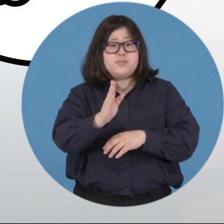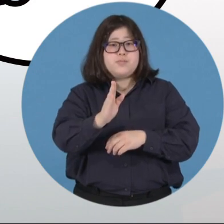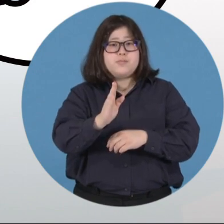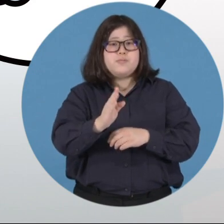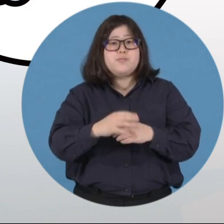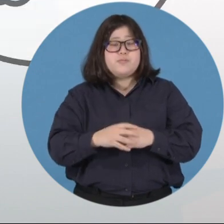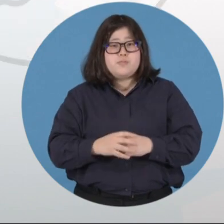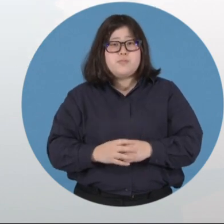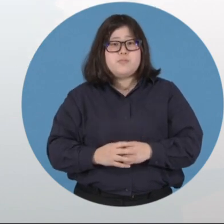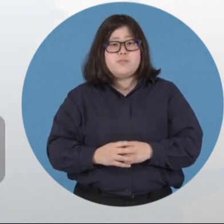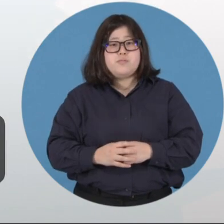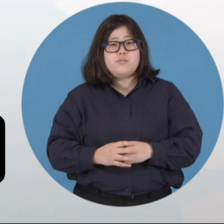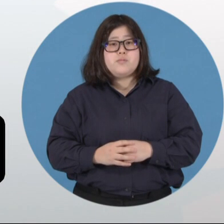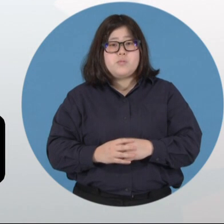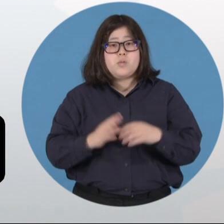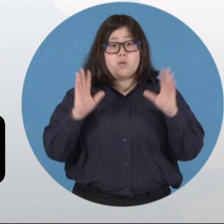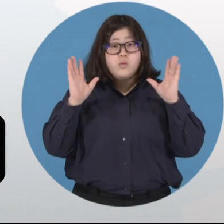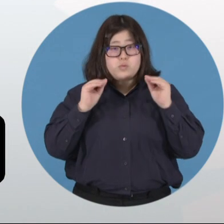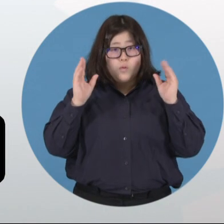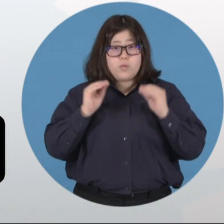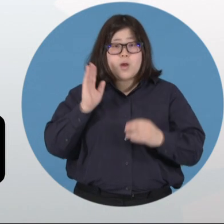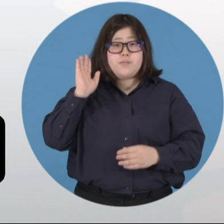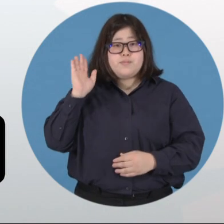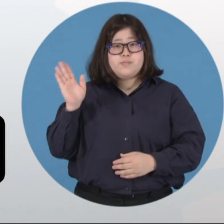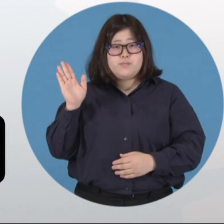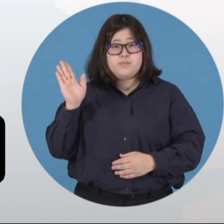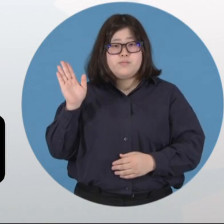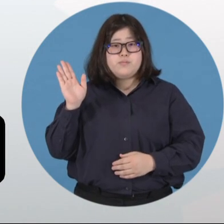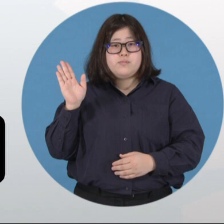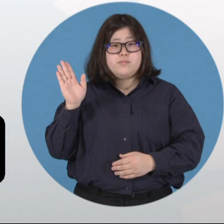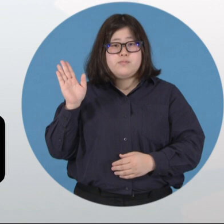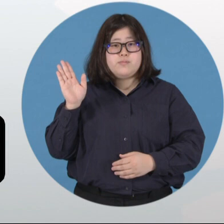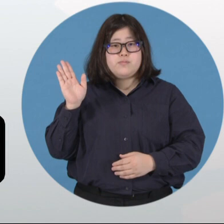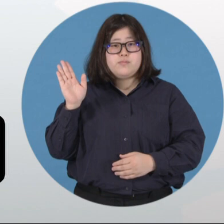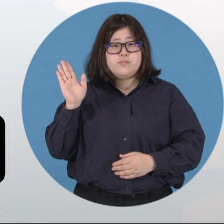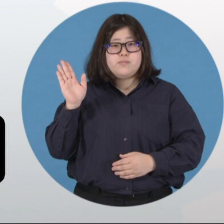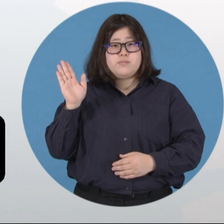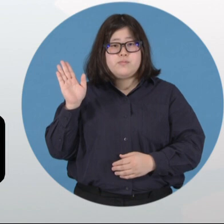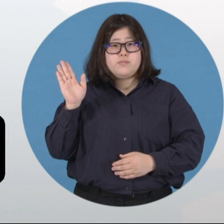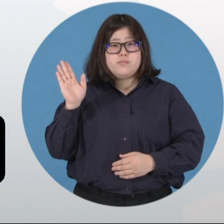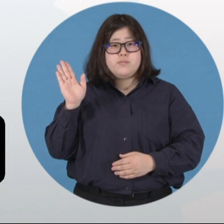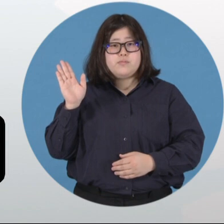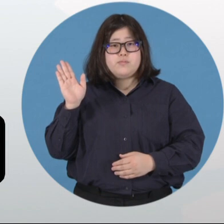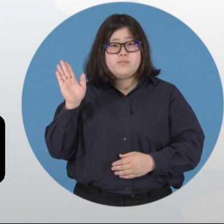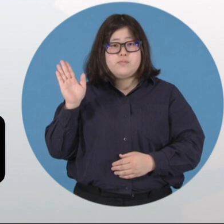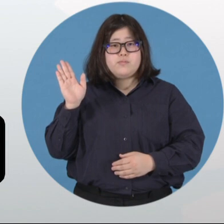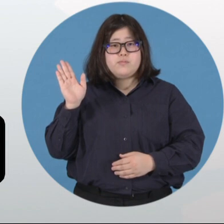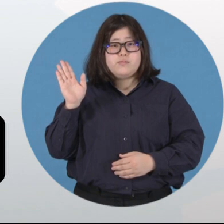新型コロナウイルス感染症の情報は県のホームページをご覧ください。